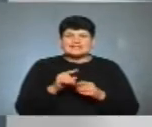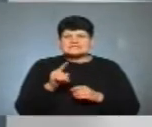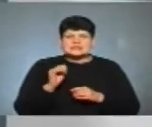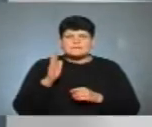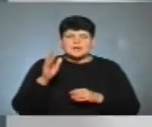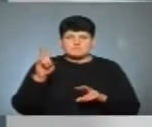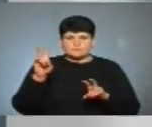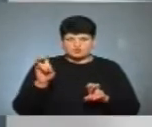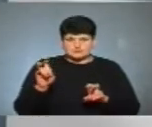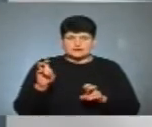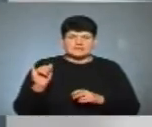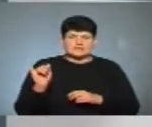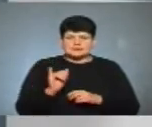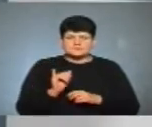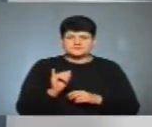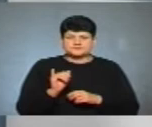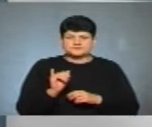майбутнє», так, і...